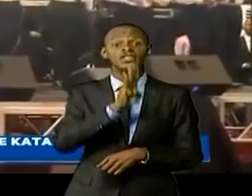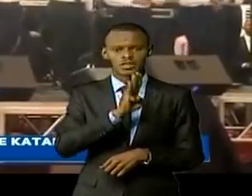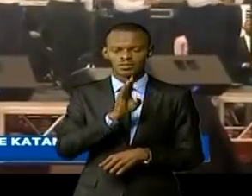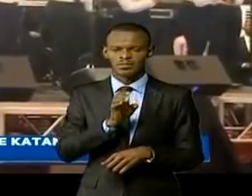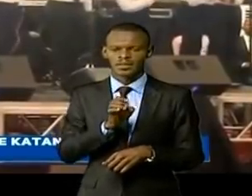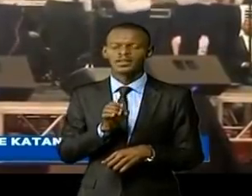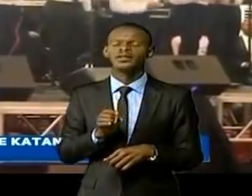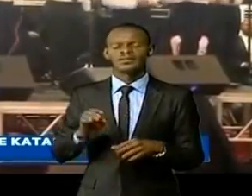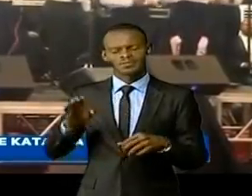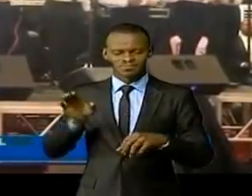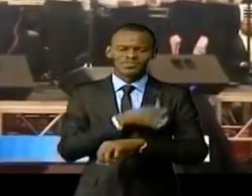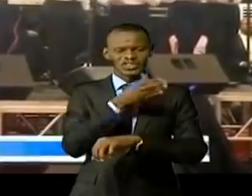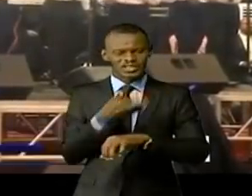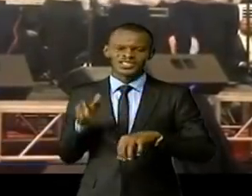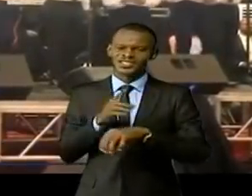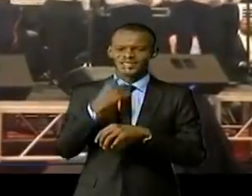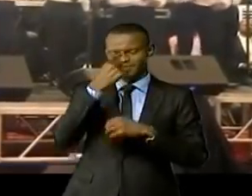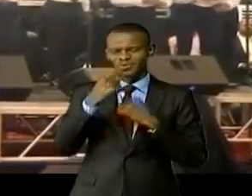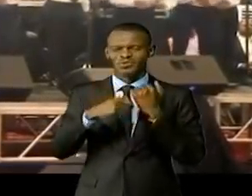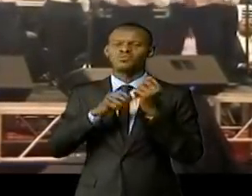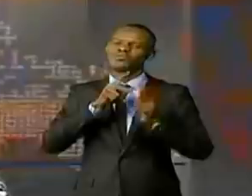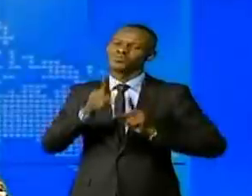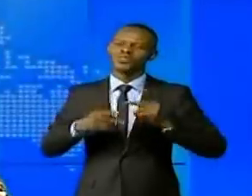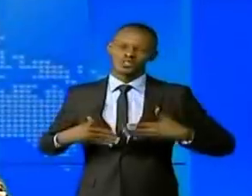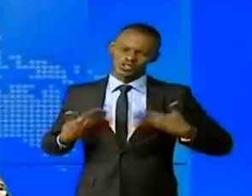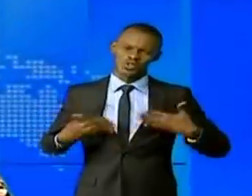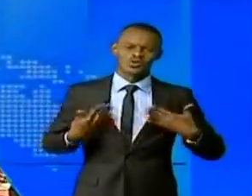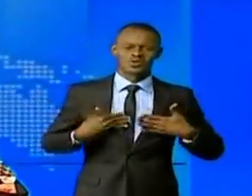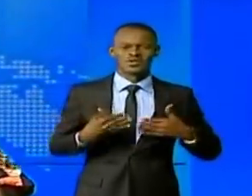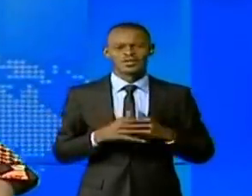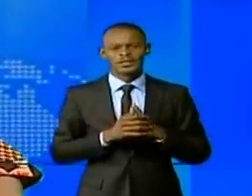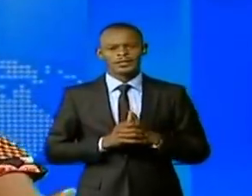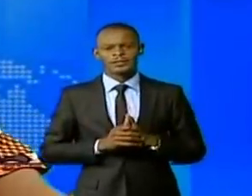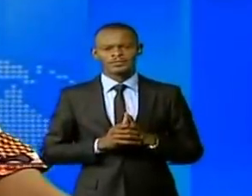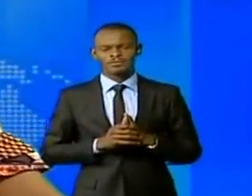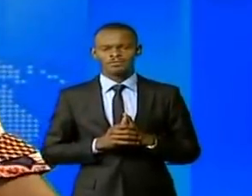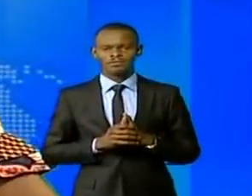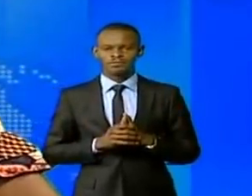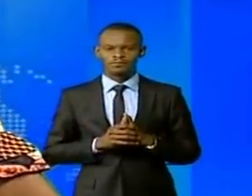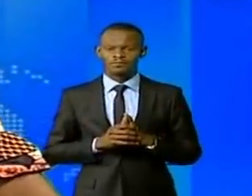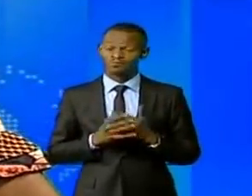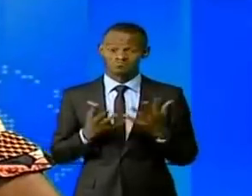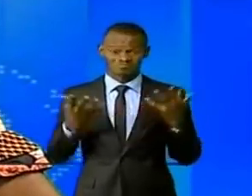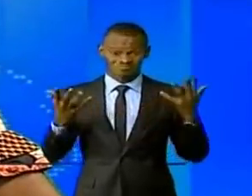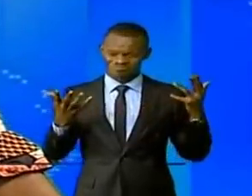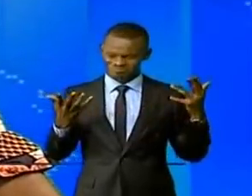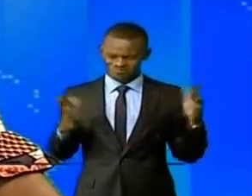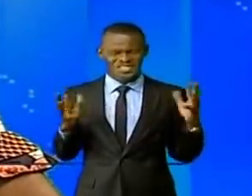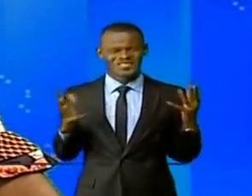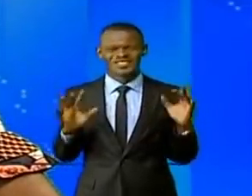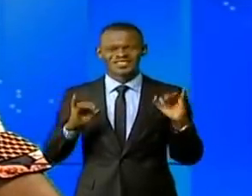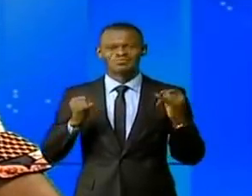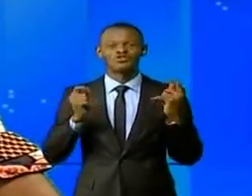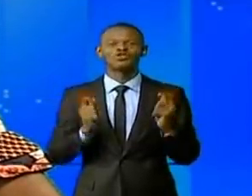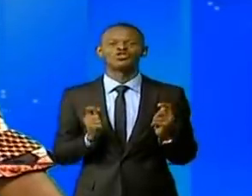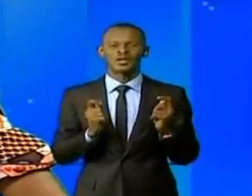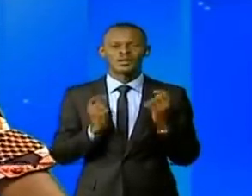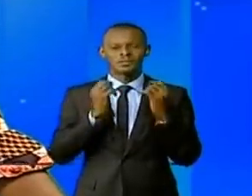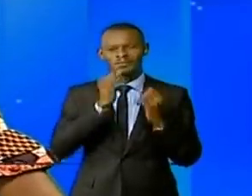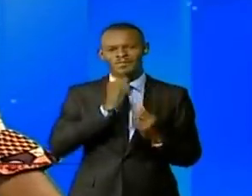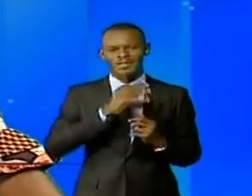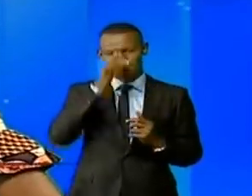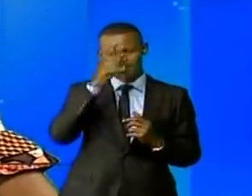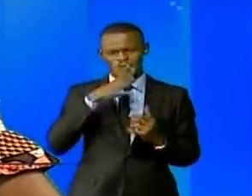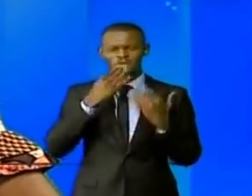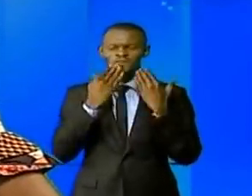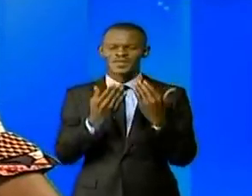faire danser l'assistance au rythme de sa musique. Ça sera donc la fin de ce journal. Mesdames et messieurs, merci de nous avoir